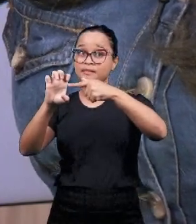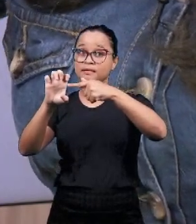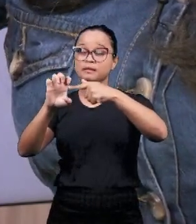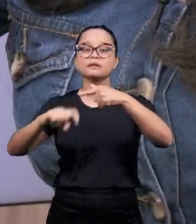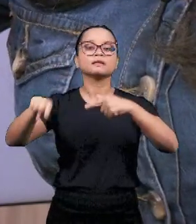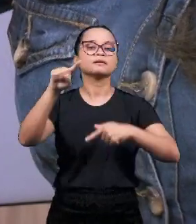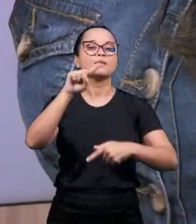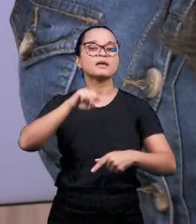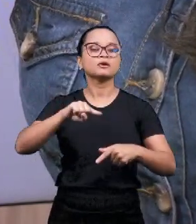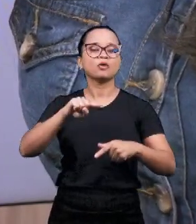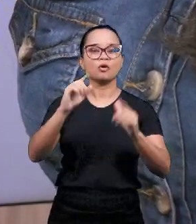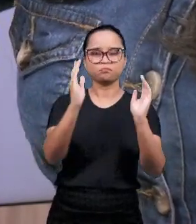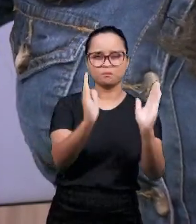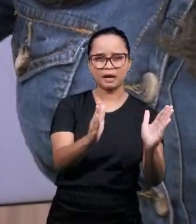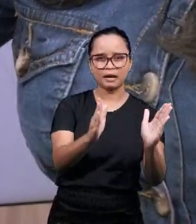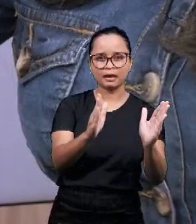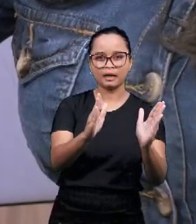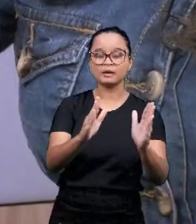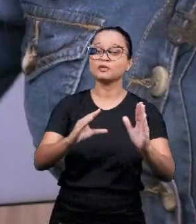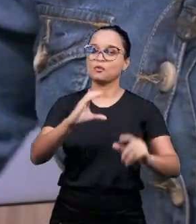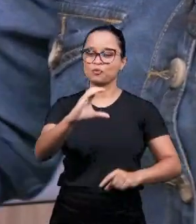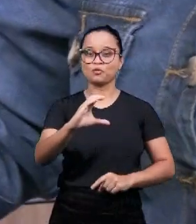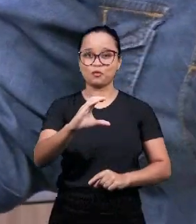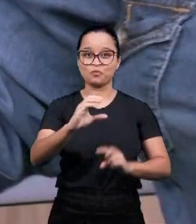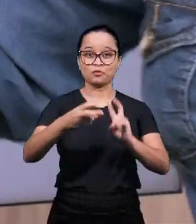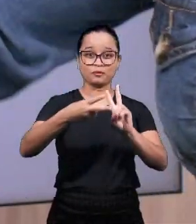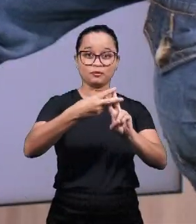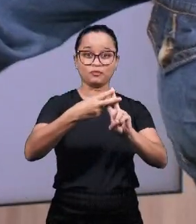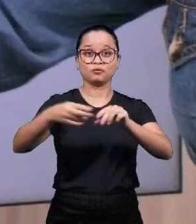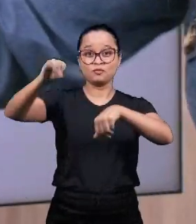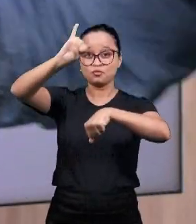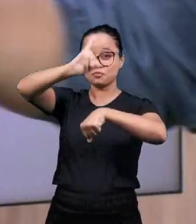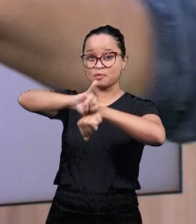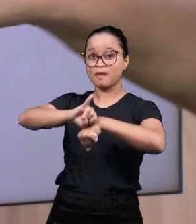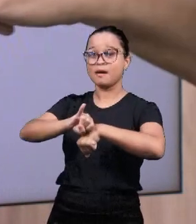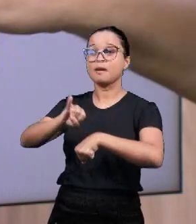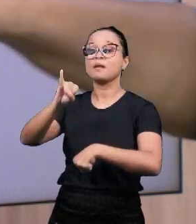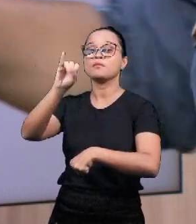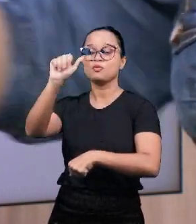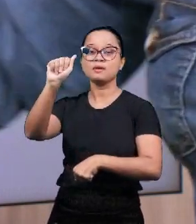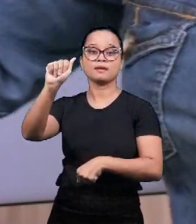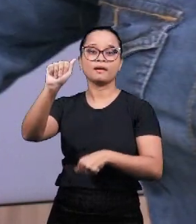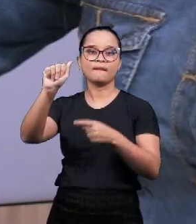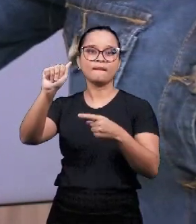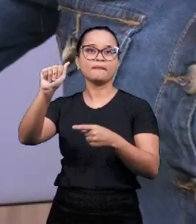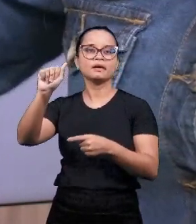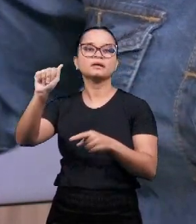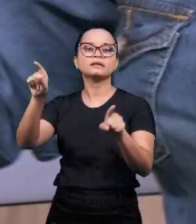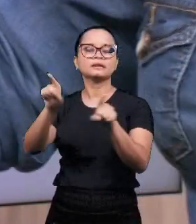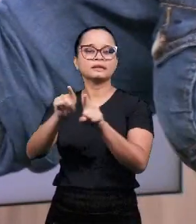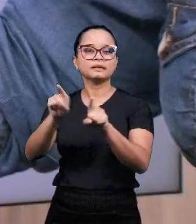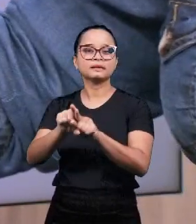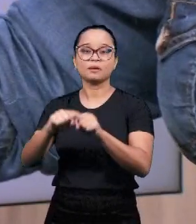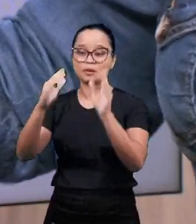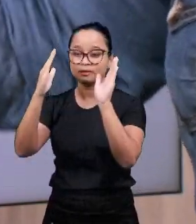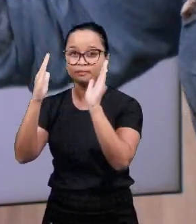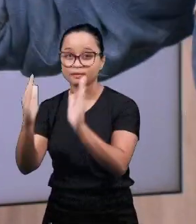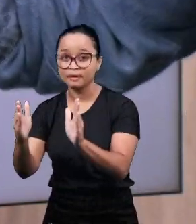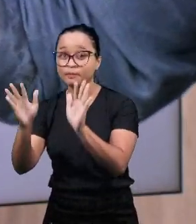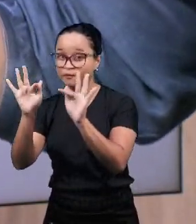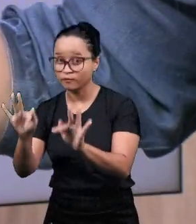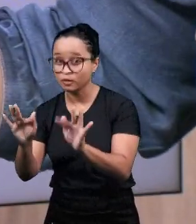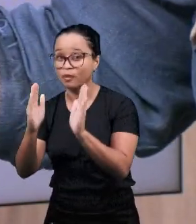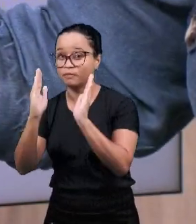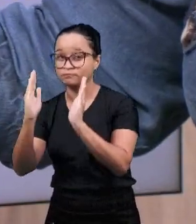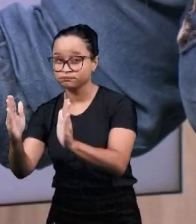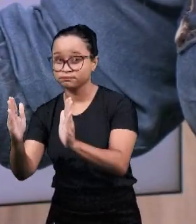Do ensemble avec la note La, avec le La majeur. Et dans la troisième phrase, pour